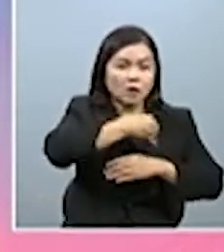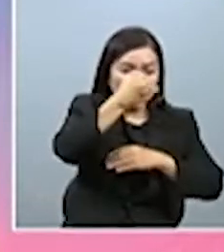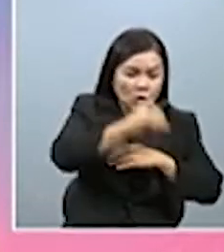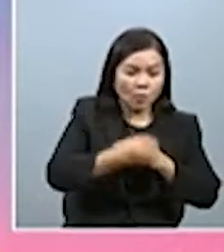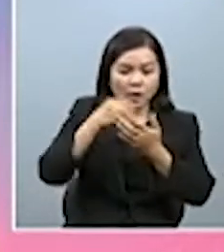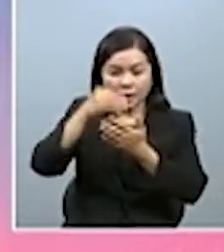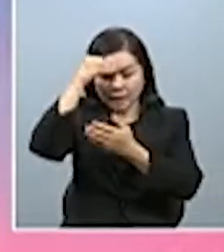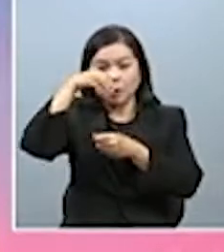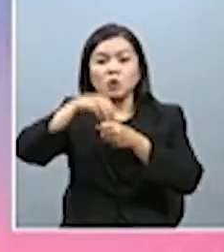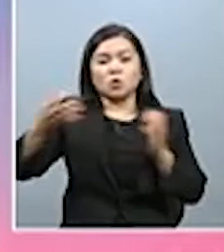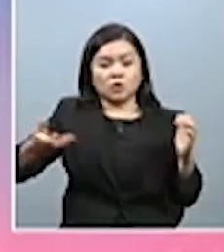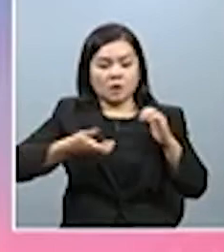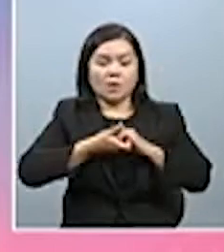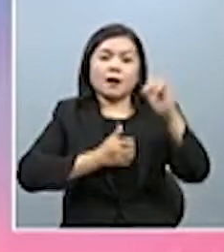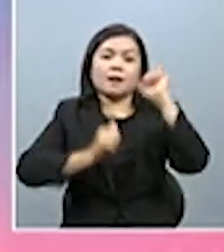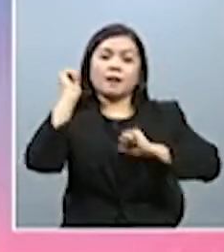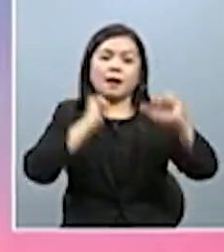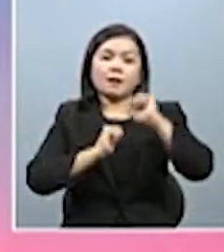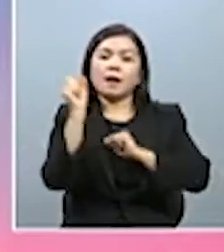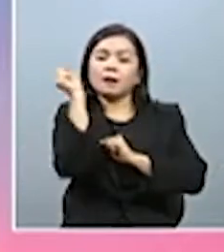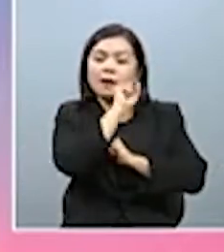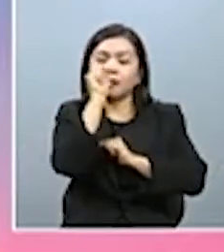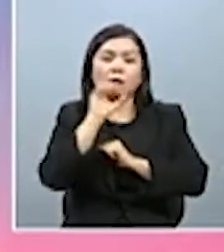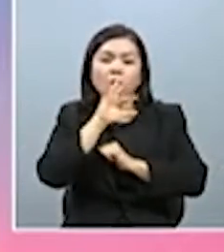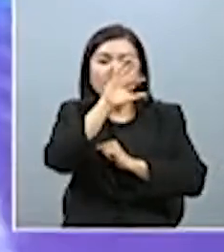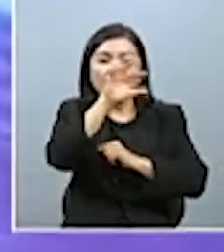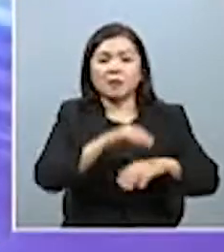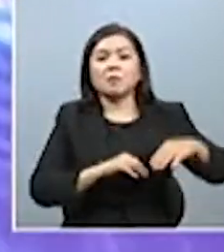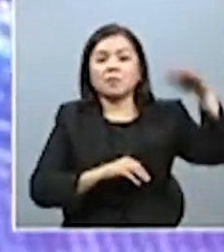ครเวทีนิเทศศาสตร์มหาวิทยาลัยกรุงเทพนำโดยพี่ดุ๊กพานุเดชค่ะ